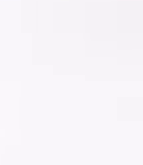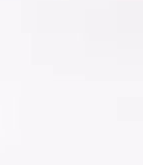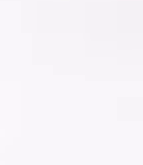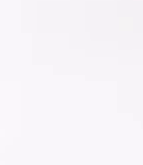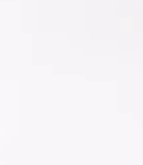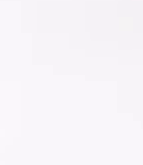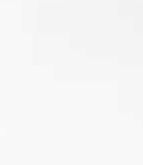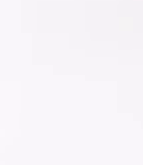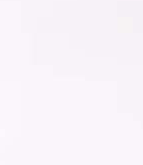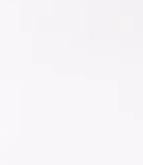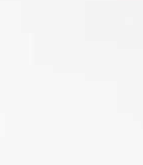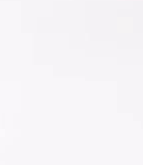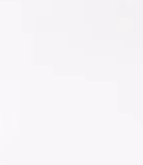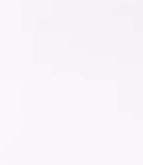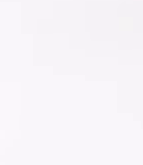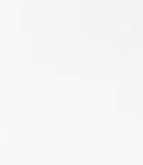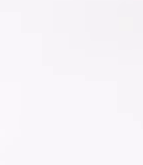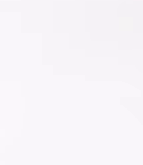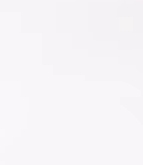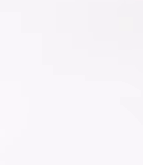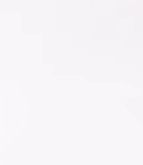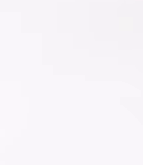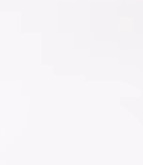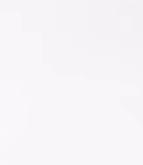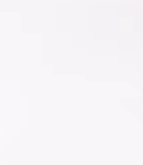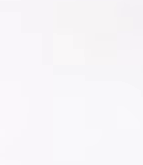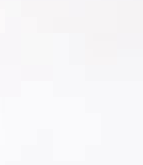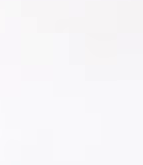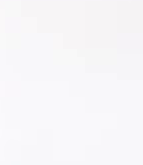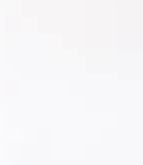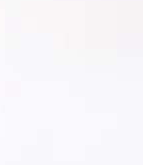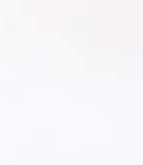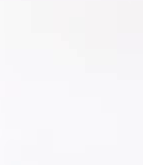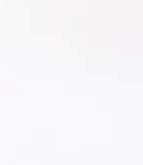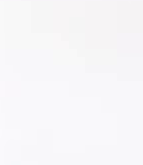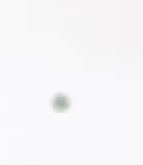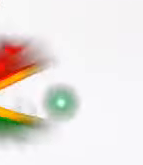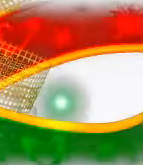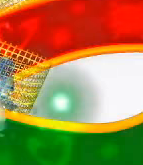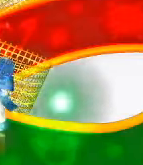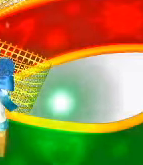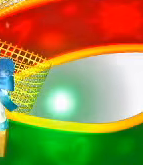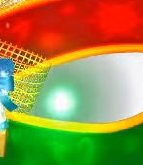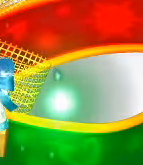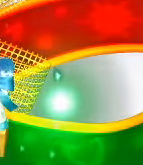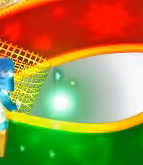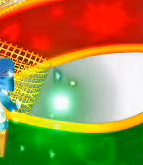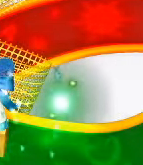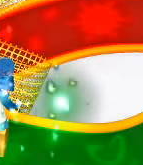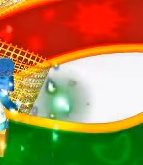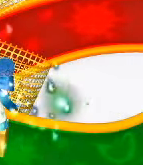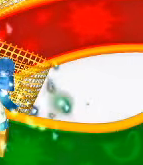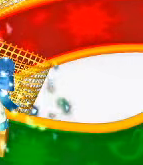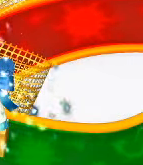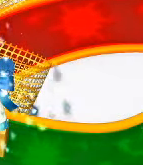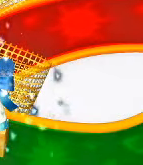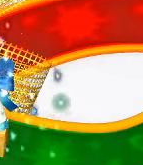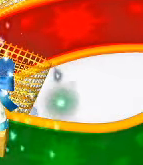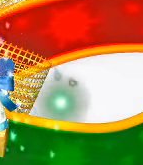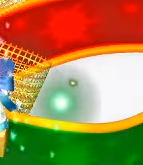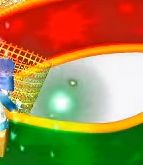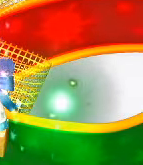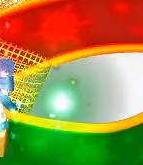konti. At mga kapuso, yan po ang mga balitang ating tinutukan ngayong weekend. 76 na araw na lang. Pasko